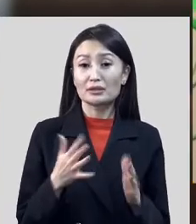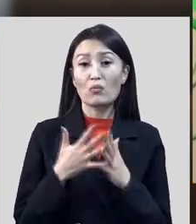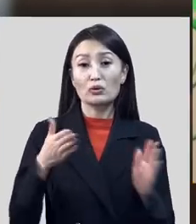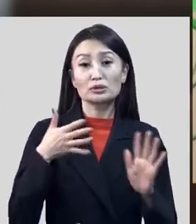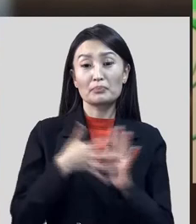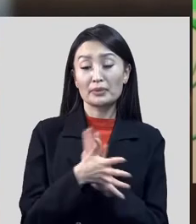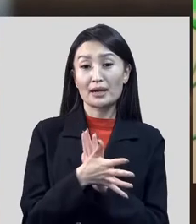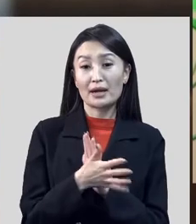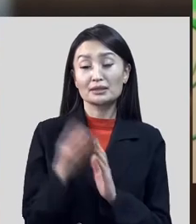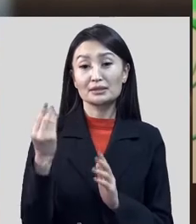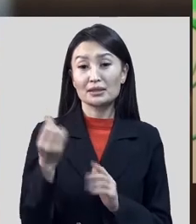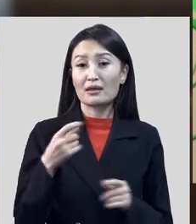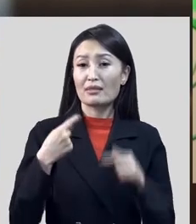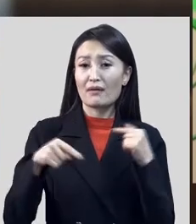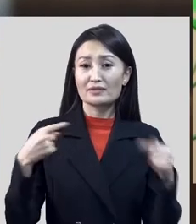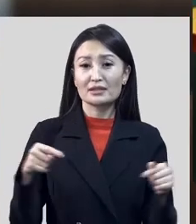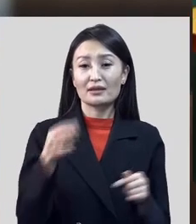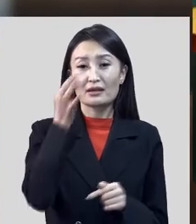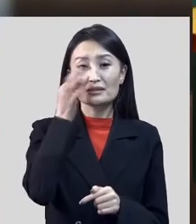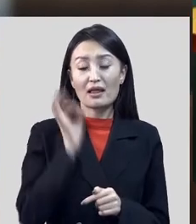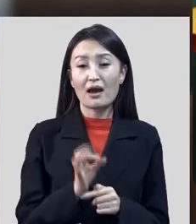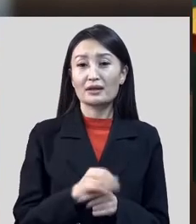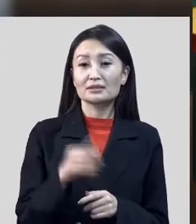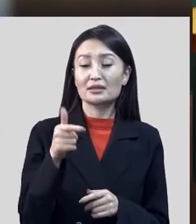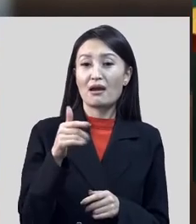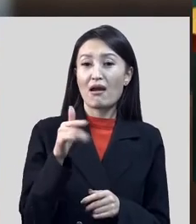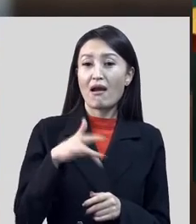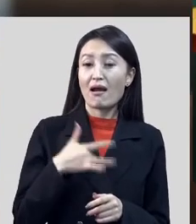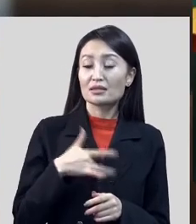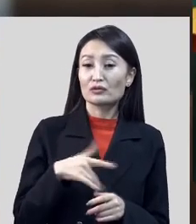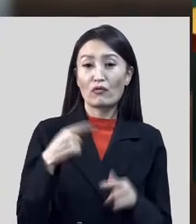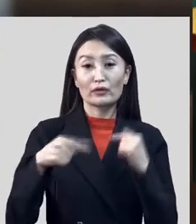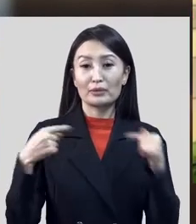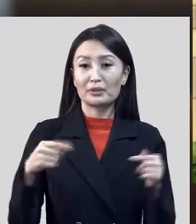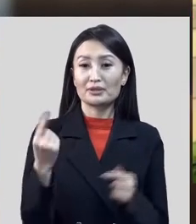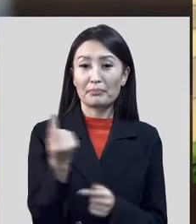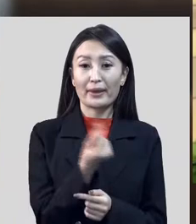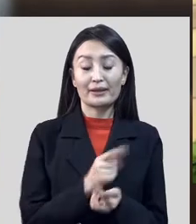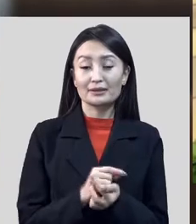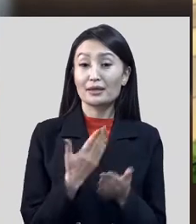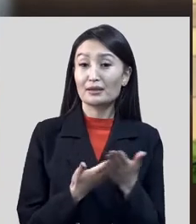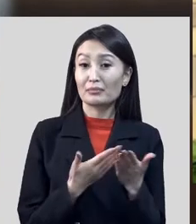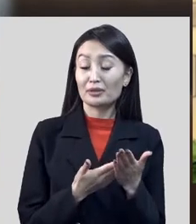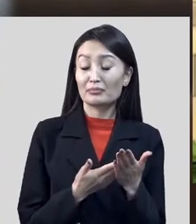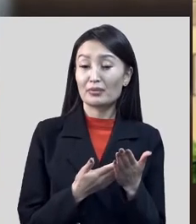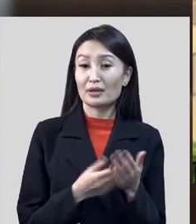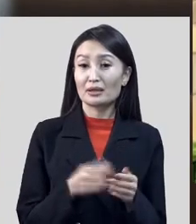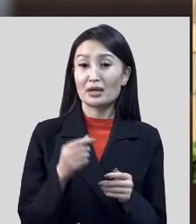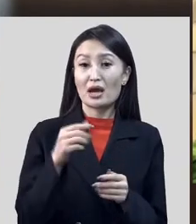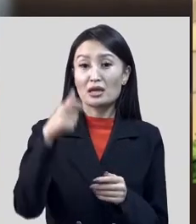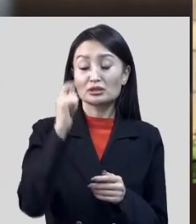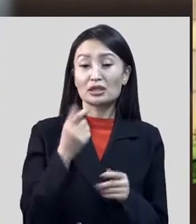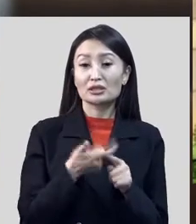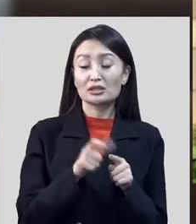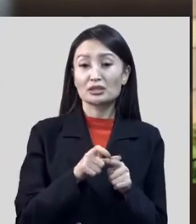свои карманные деньги на всякие сладости газировку и прочее белый чип например я же любят жаркий день